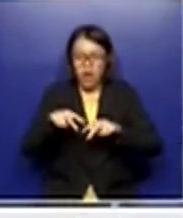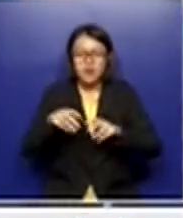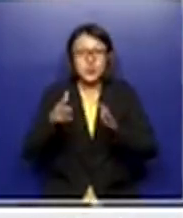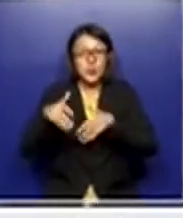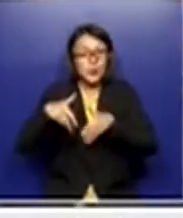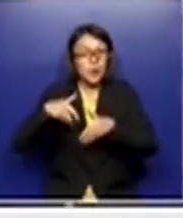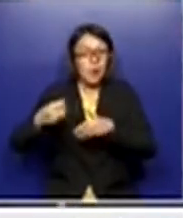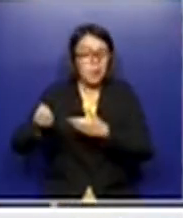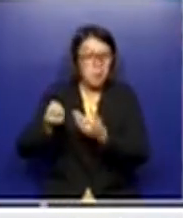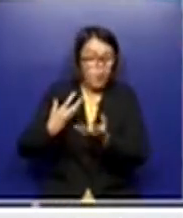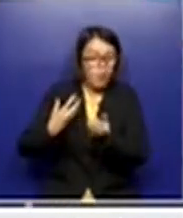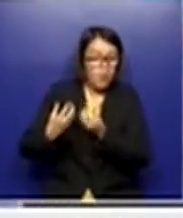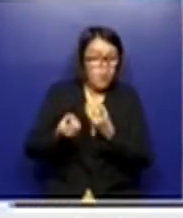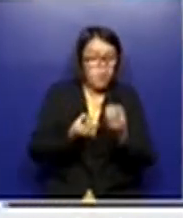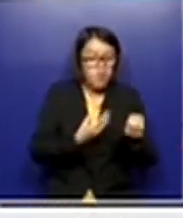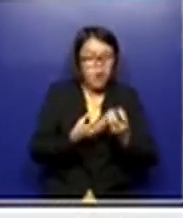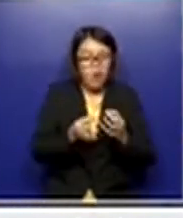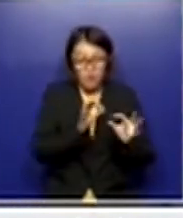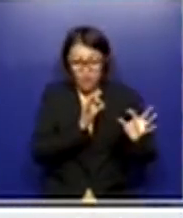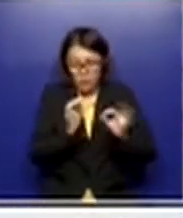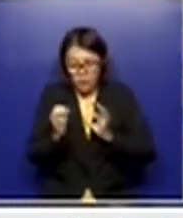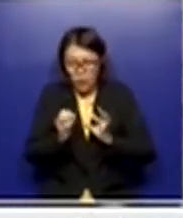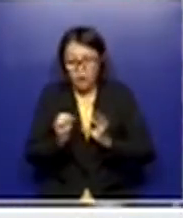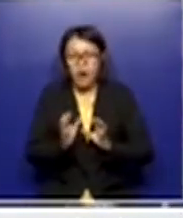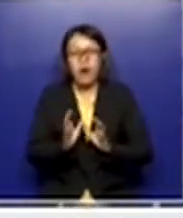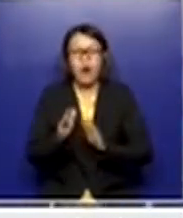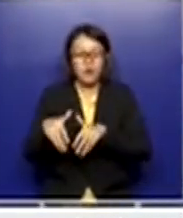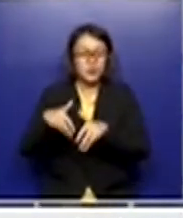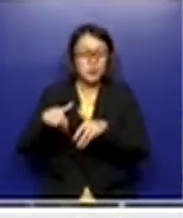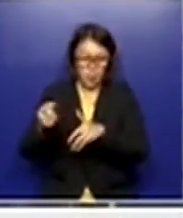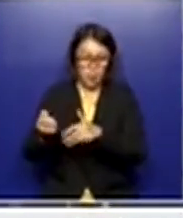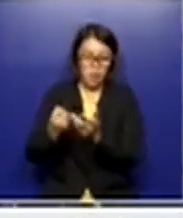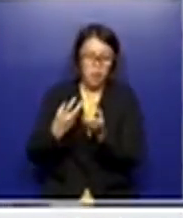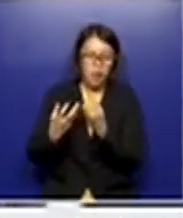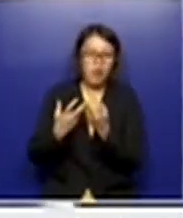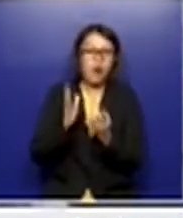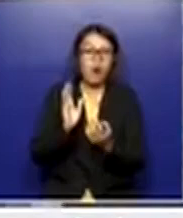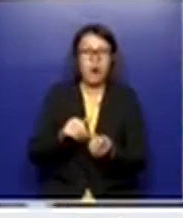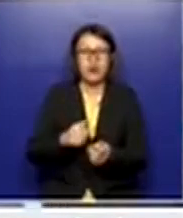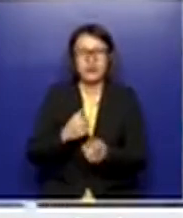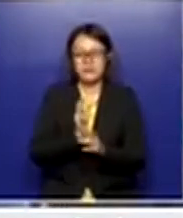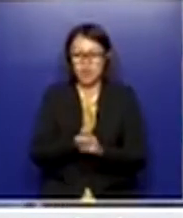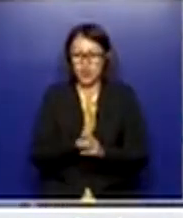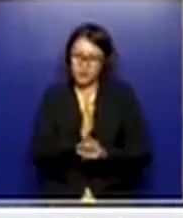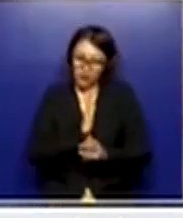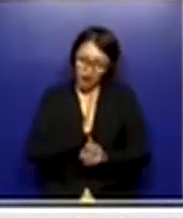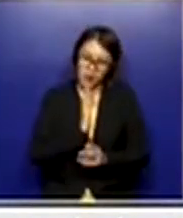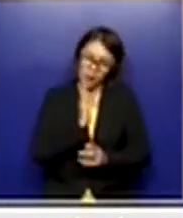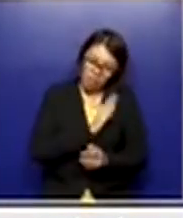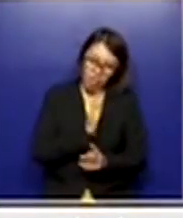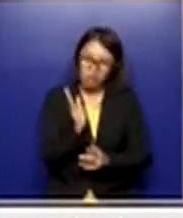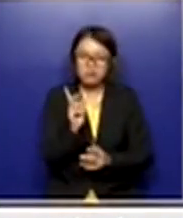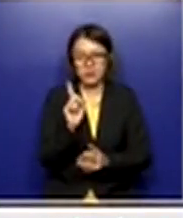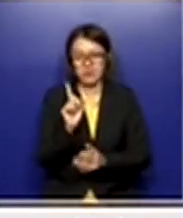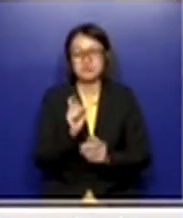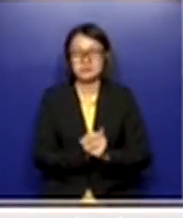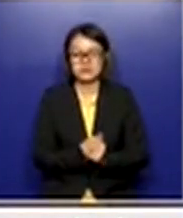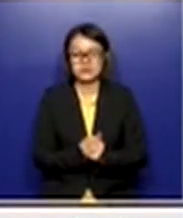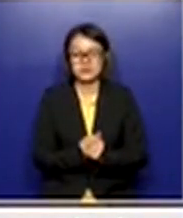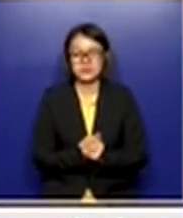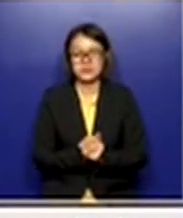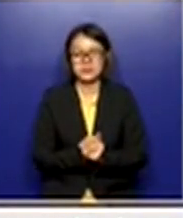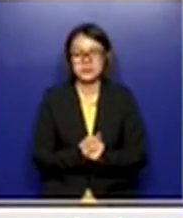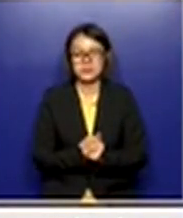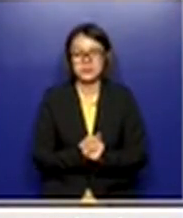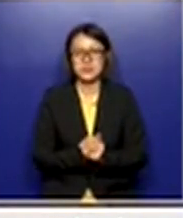และกลไกรับฟังจากภาคประชาชนที่จะเป็นตัวสะท้อนความเป็นกลางของไทย PBS นะคะประเด็นที่3คือเรื่องจ